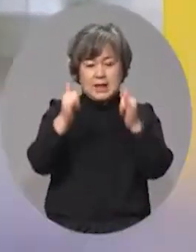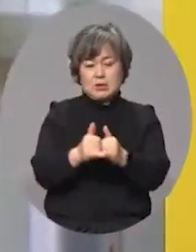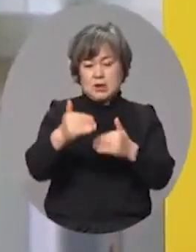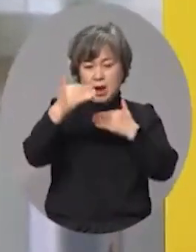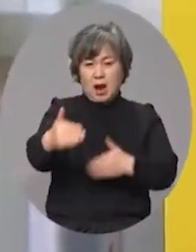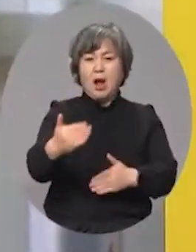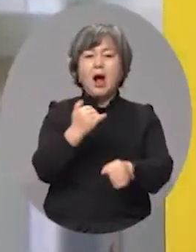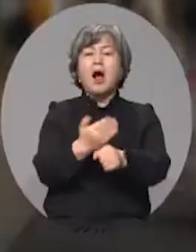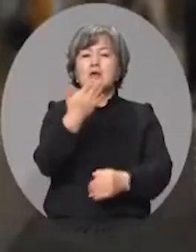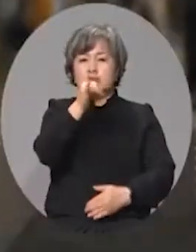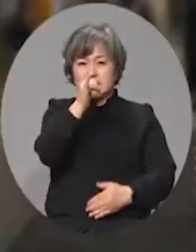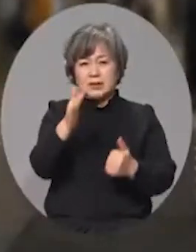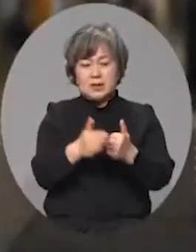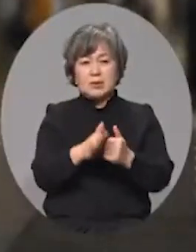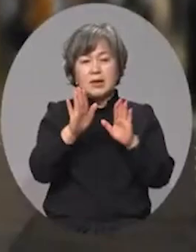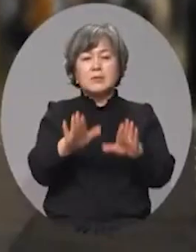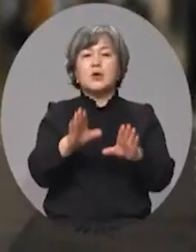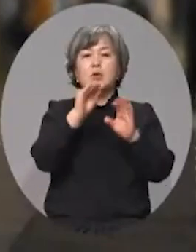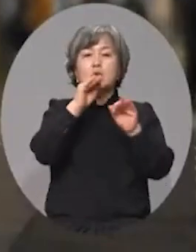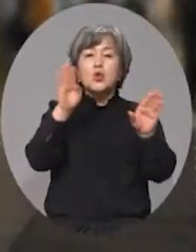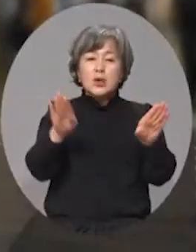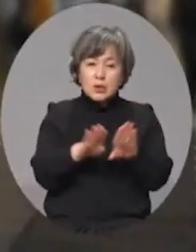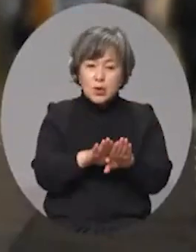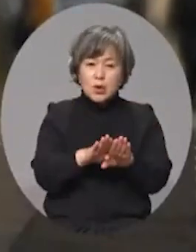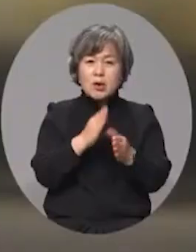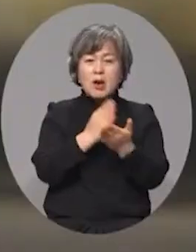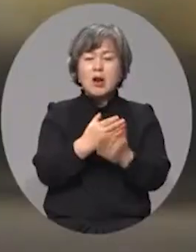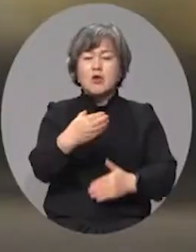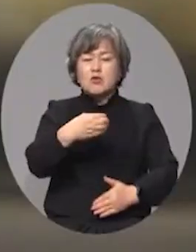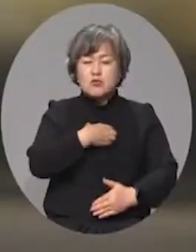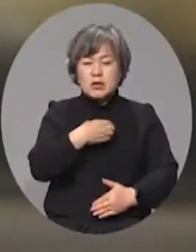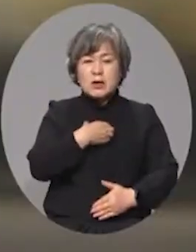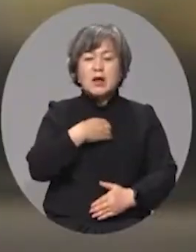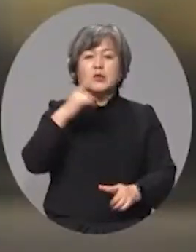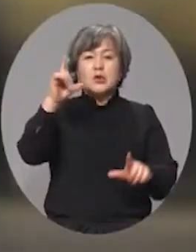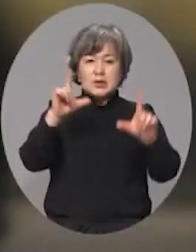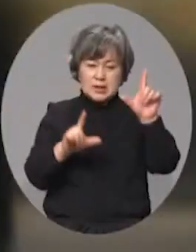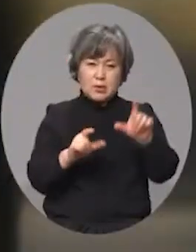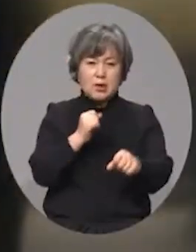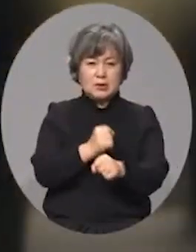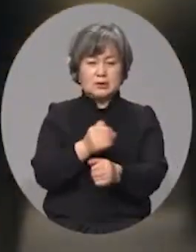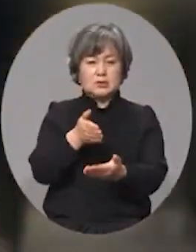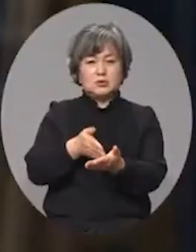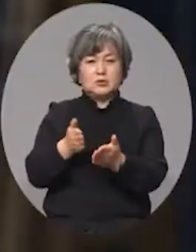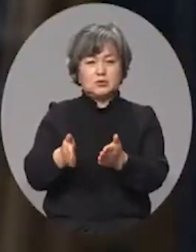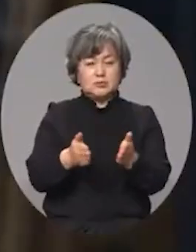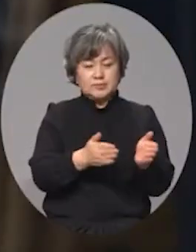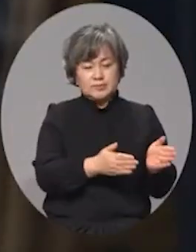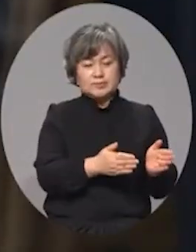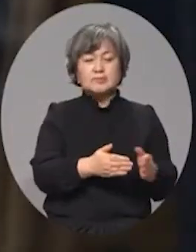있다고 밝혀 이번 주말이 일상 회복의 최대 위기가 될 전망입니다. MBC 뉴스 이경입니다.